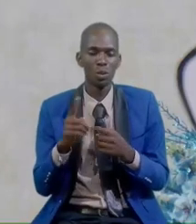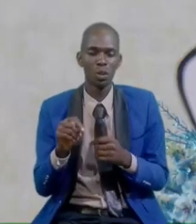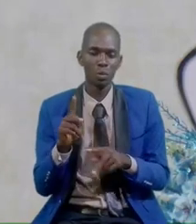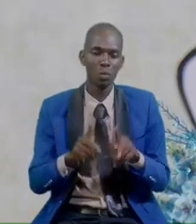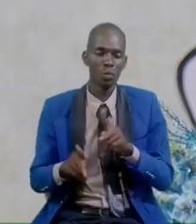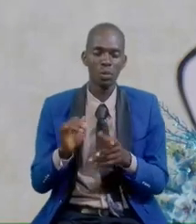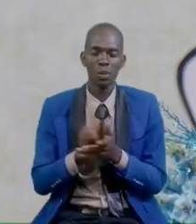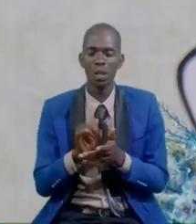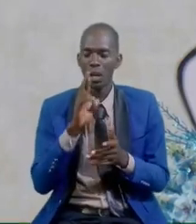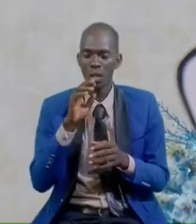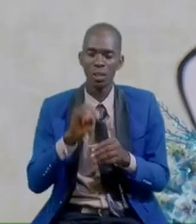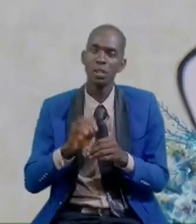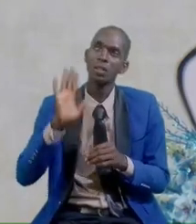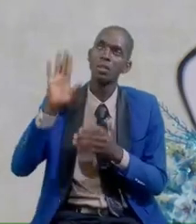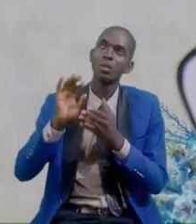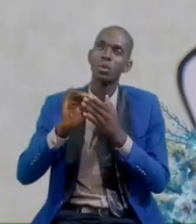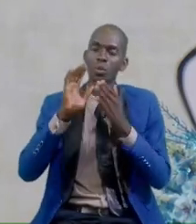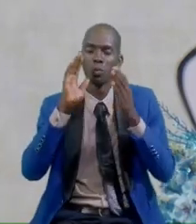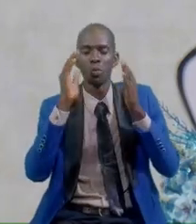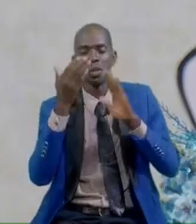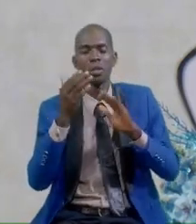Ne soyez pas pressés de partir.